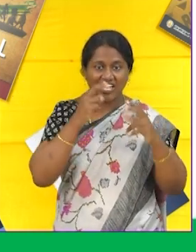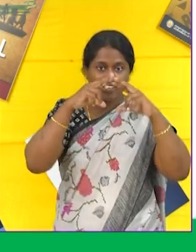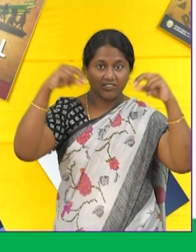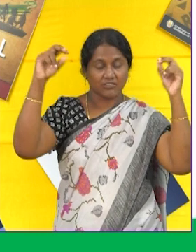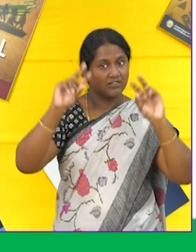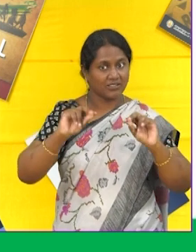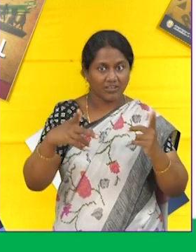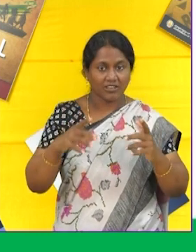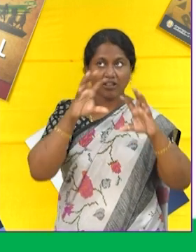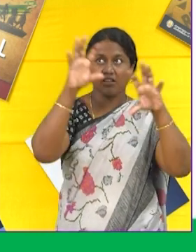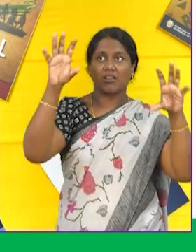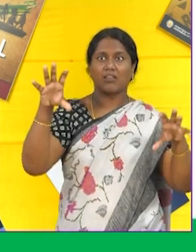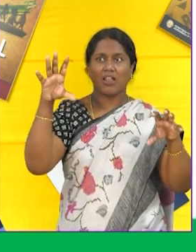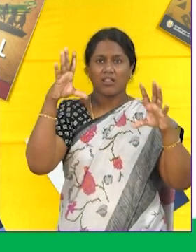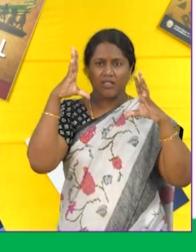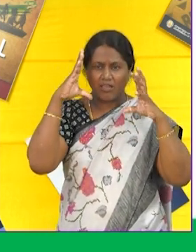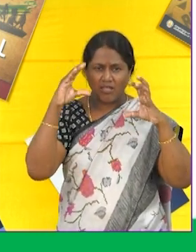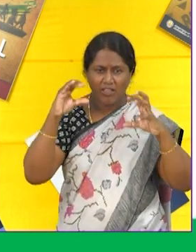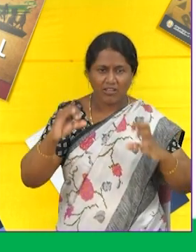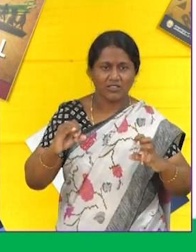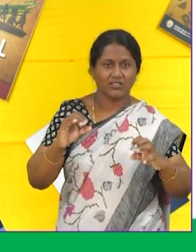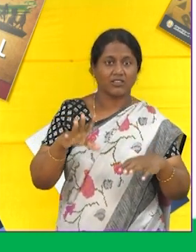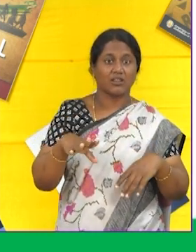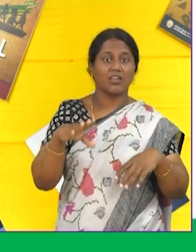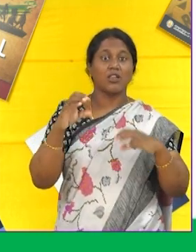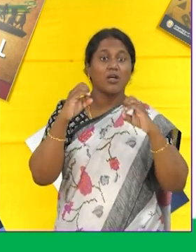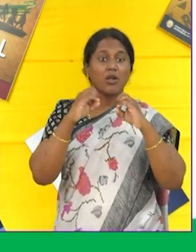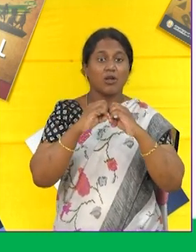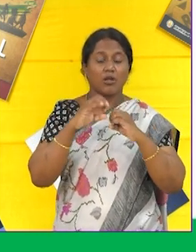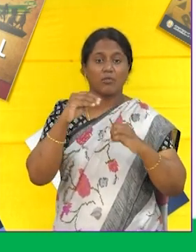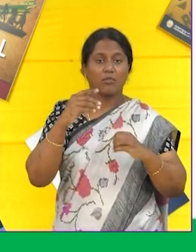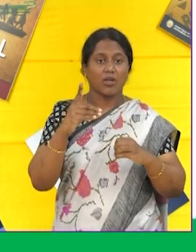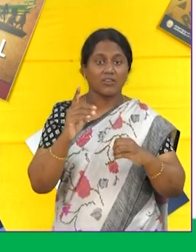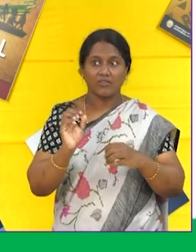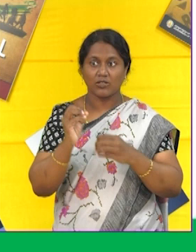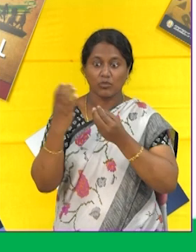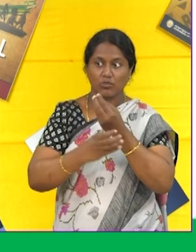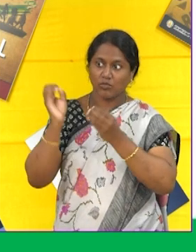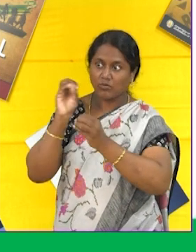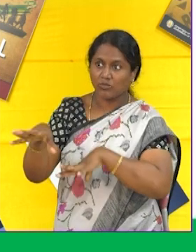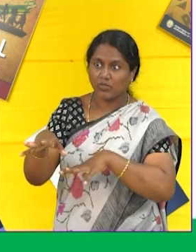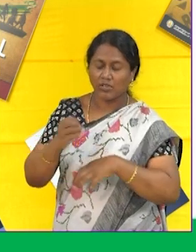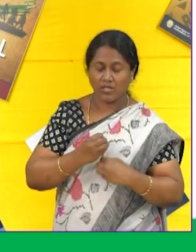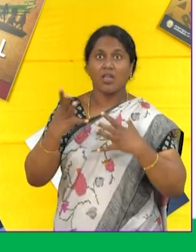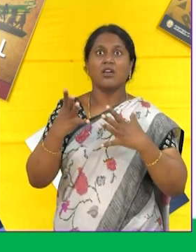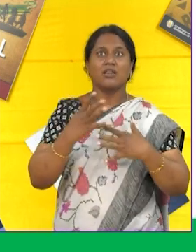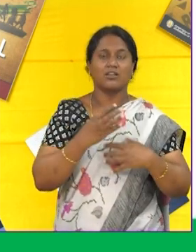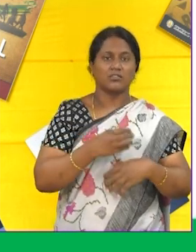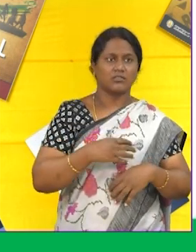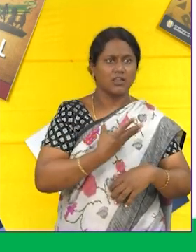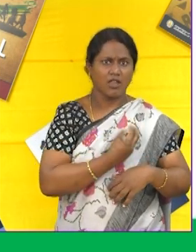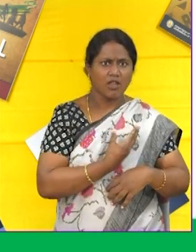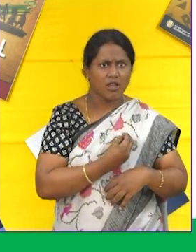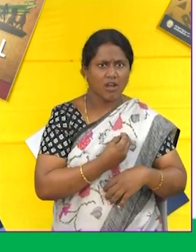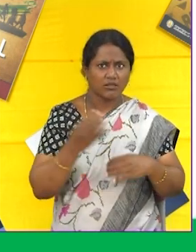வாஸ் அட் த விண்டோ இன் அ மினிட், ஷவுடிங், ஃப்ராதிங் அ லிட்டில், ஷேக்கிங் ஹிஸ் ஃபிஸ்ட். போர்ட்வெல் அப்படியே கத்திட்டு